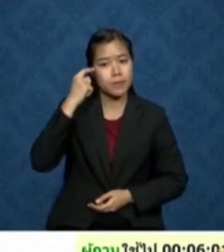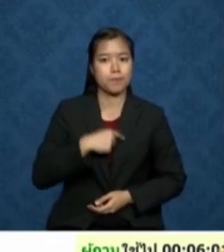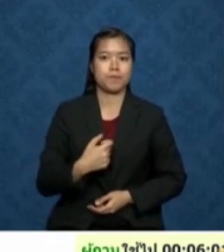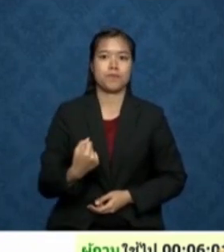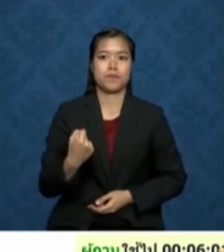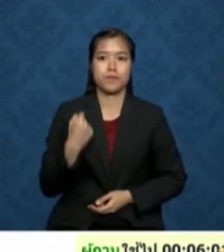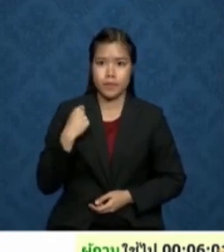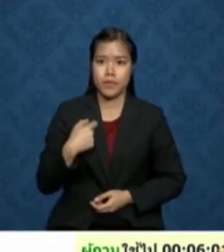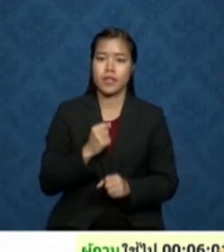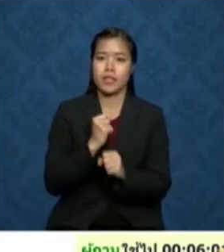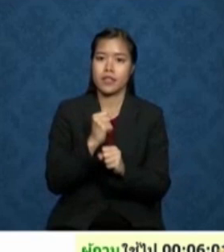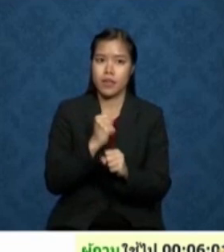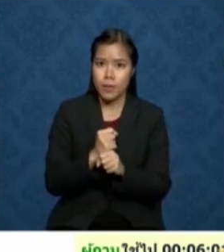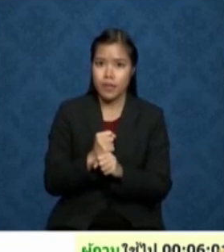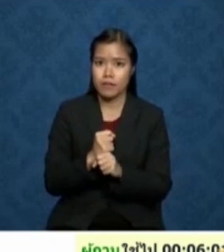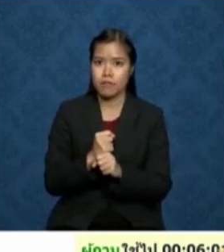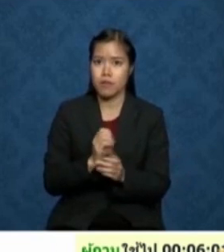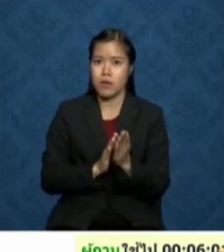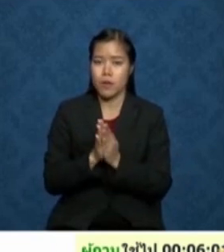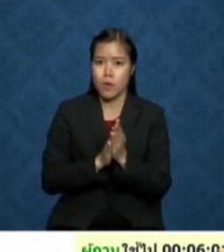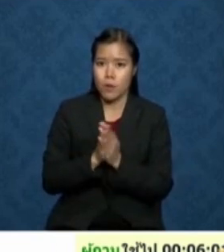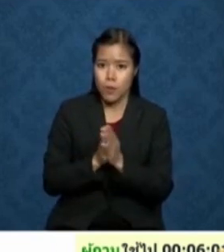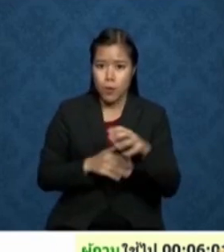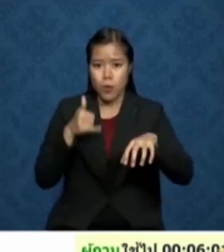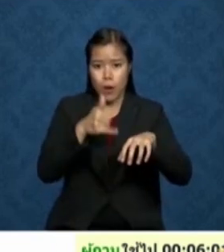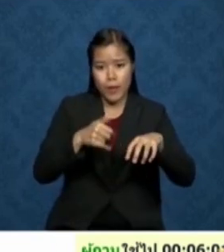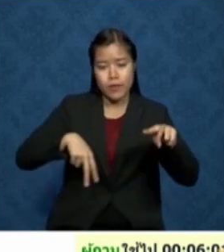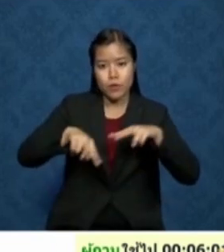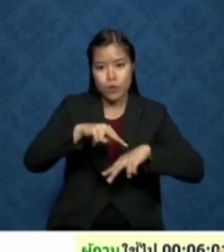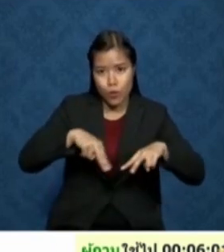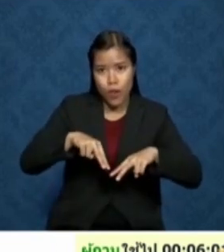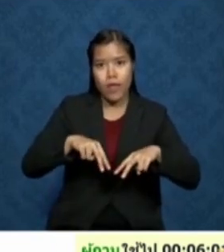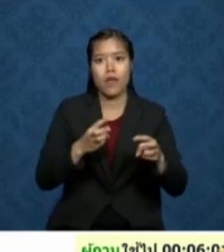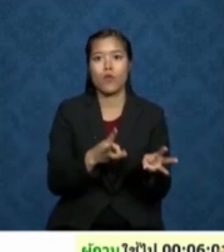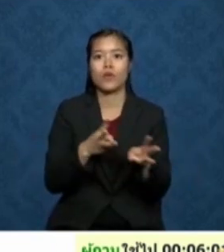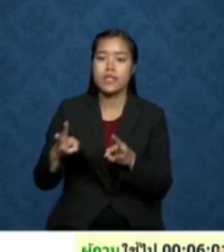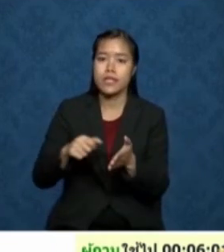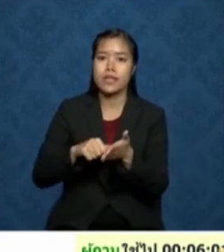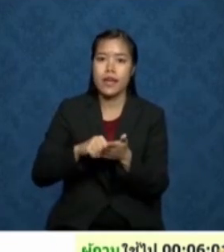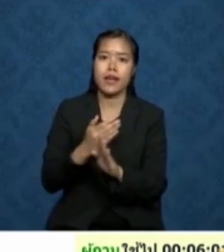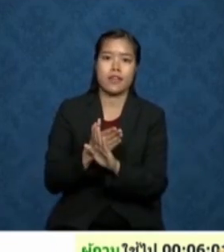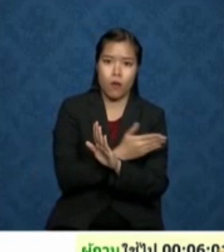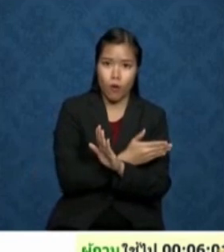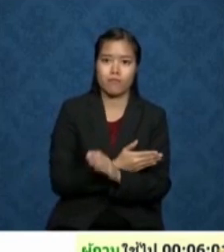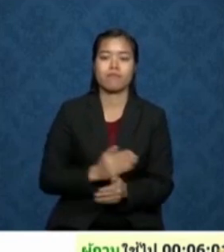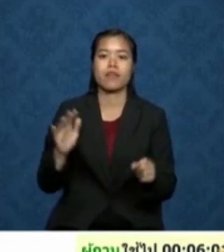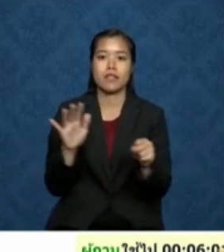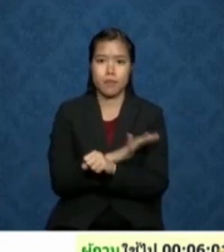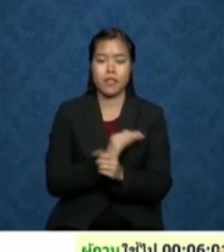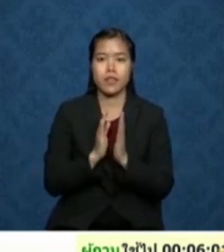เรา encouraging แล้วเราทั้งใจวาเราจะทำงานในเชิงลุกเพื่จะหาทางออกแล้แ่ไ ปไทยเตรศตรอย่ดีที่สุดครัขบคุณคร